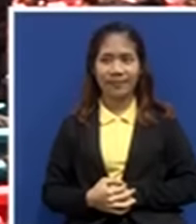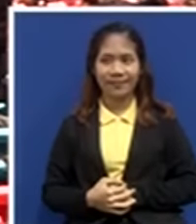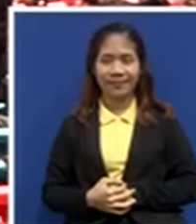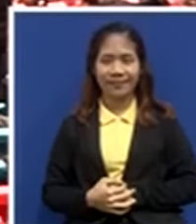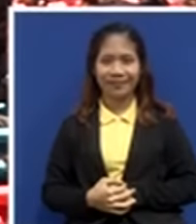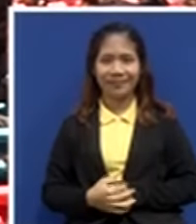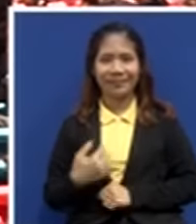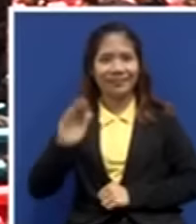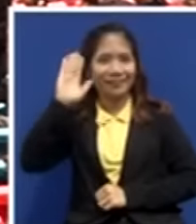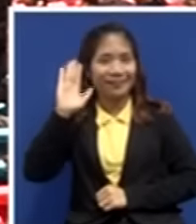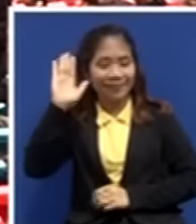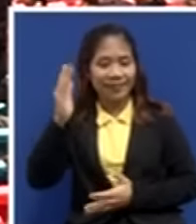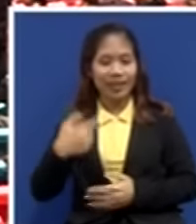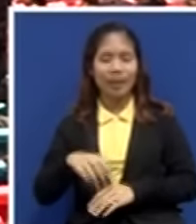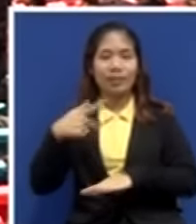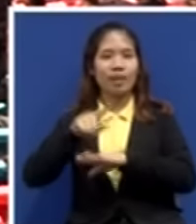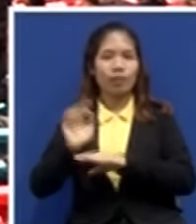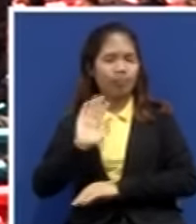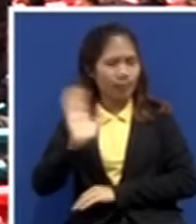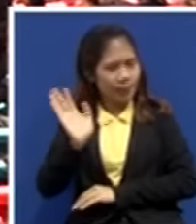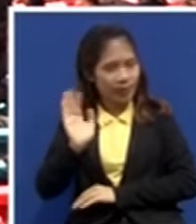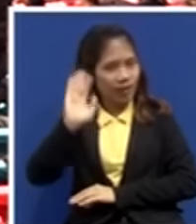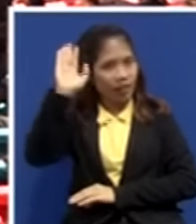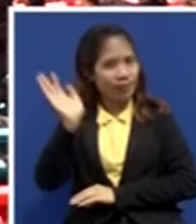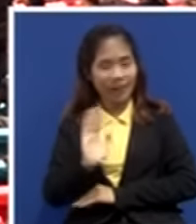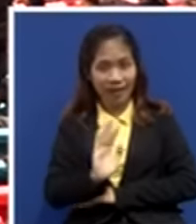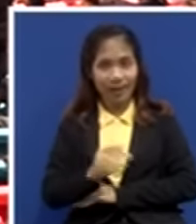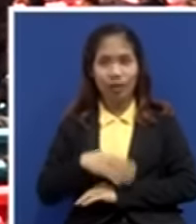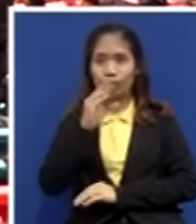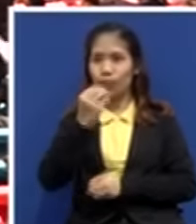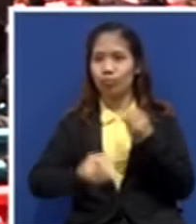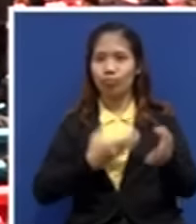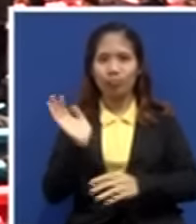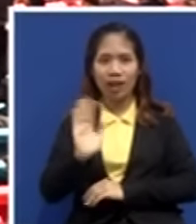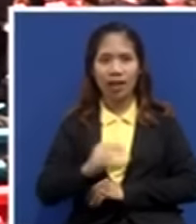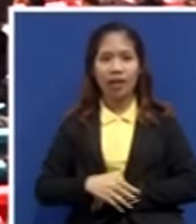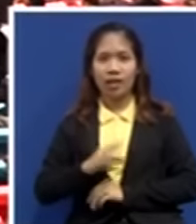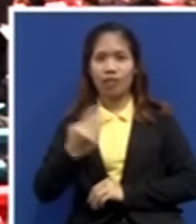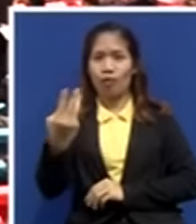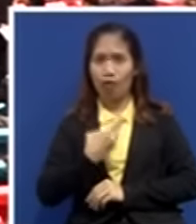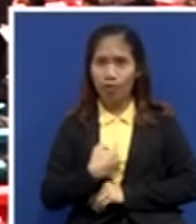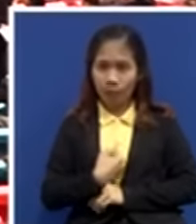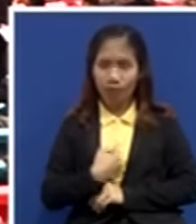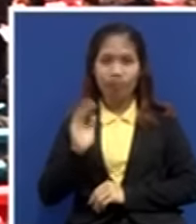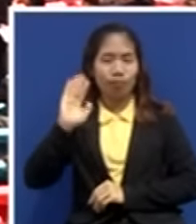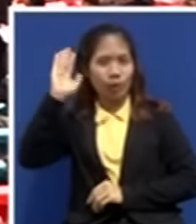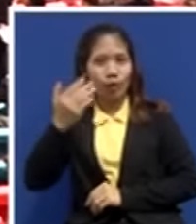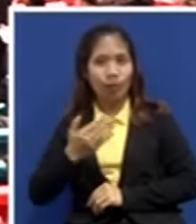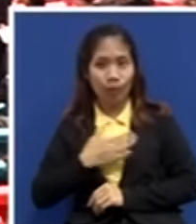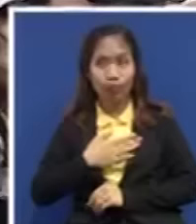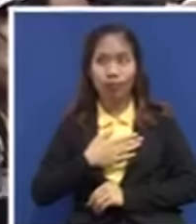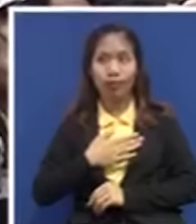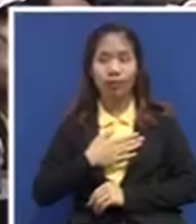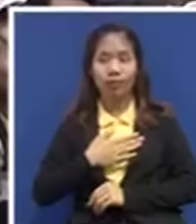กราบเรียนท่านประธานครับ ผมไม่ให้พูดแล้วนะครับไม่ให้ใครพูดทั้งนั้นไม่งั้นก็ว่าผมนะครับประท้วงผมทุกค